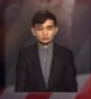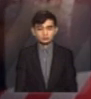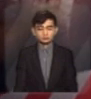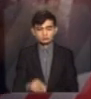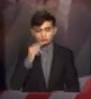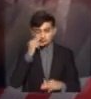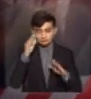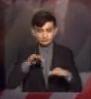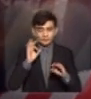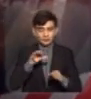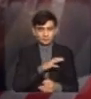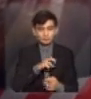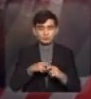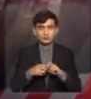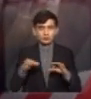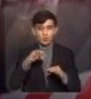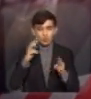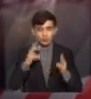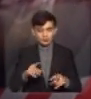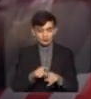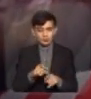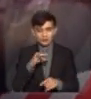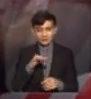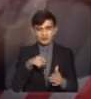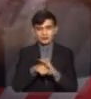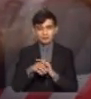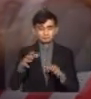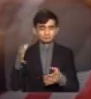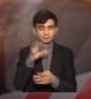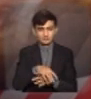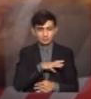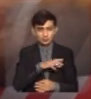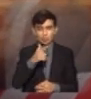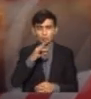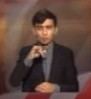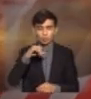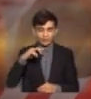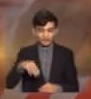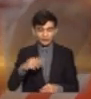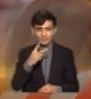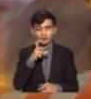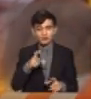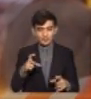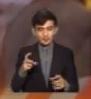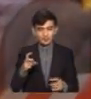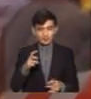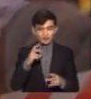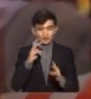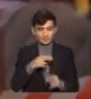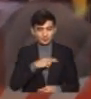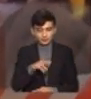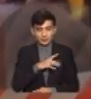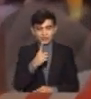В Шымкенте рассказали о причине трагедии, когда из-за обвала грунта погибли 2 человека и 1 пострадал. Инспекторы по